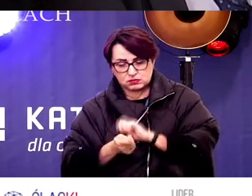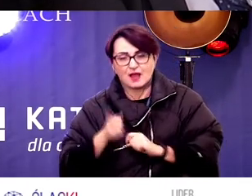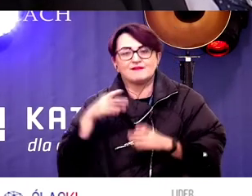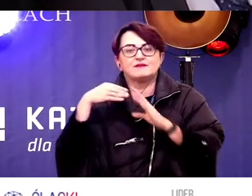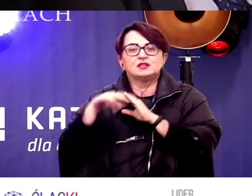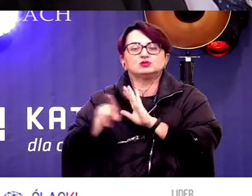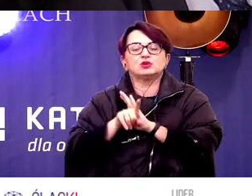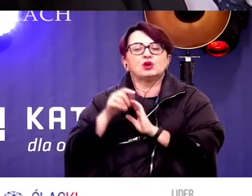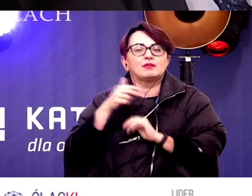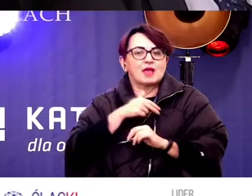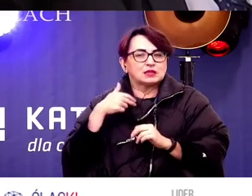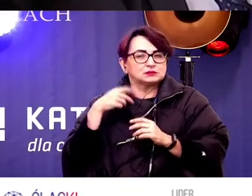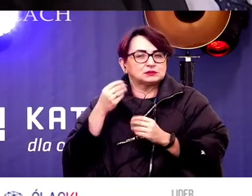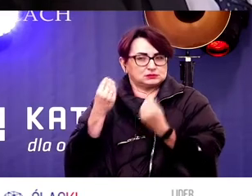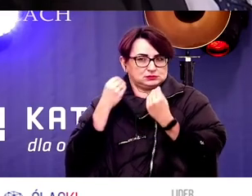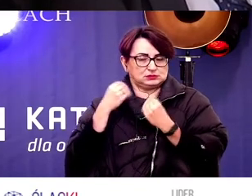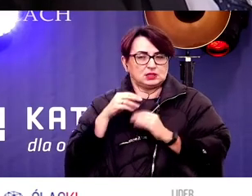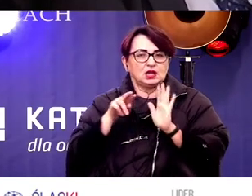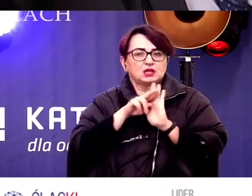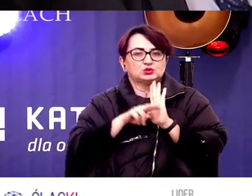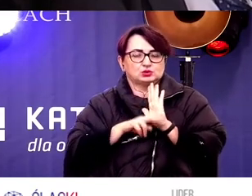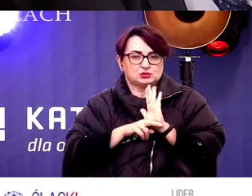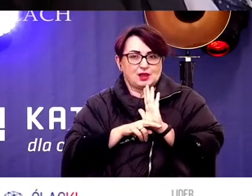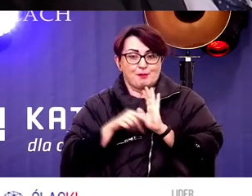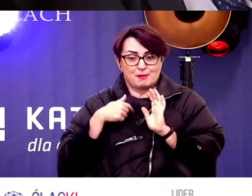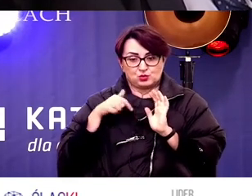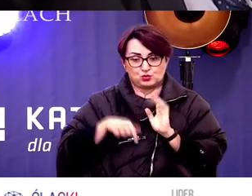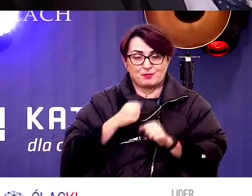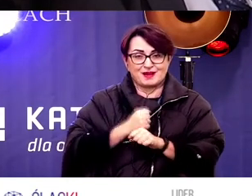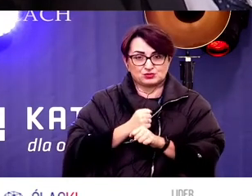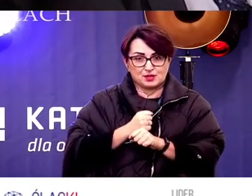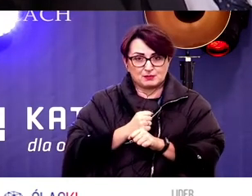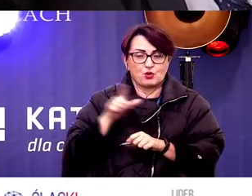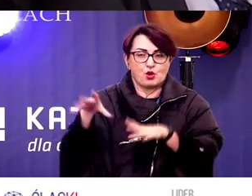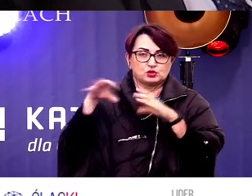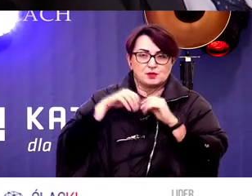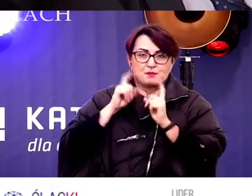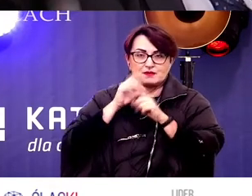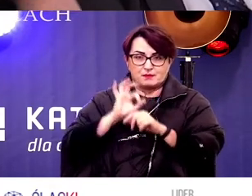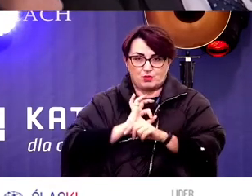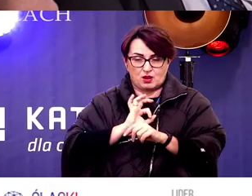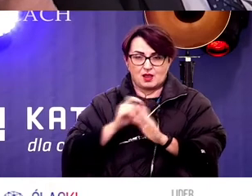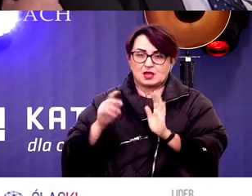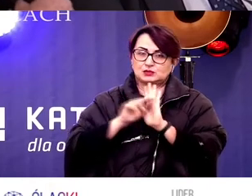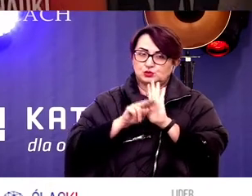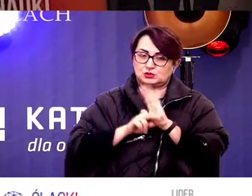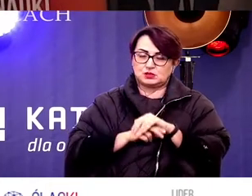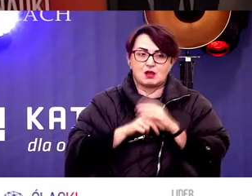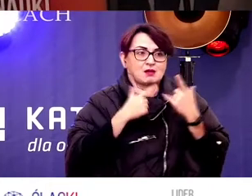wysyłają nam instrukcje, bo my w zasadzie będąc na placówce działamy na podstawie instrukcji, które dostajemy z kraju. Dziękuję